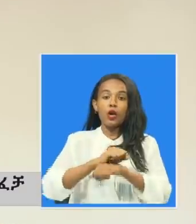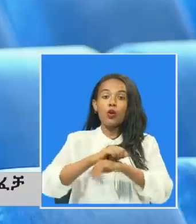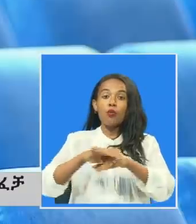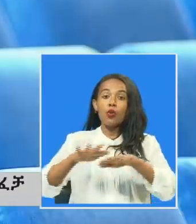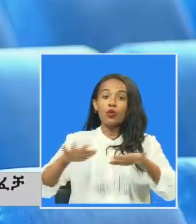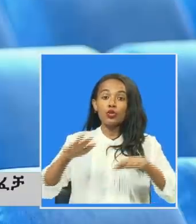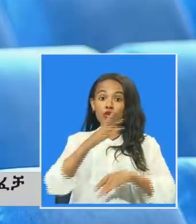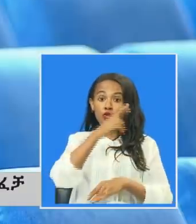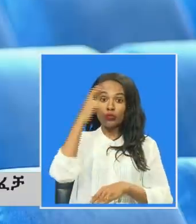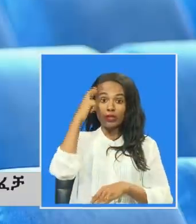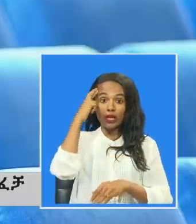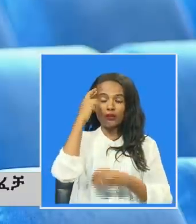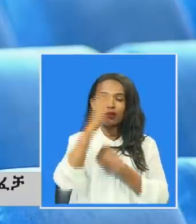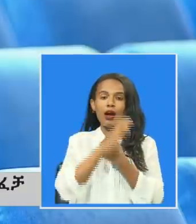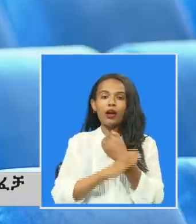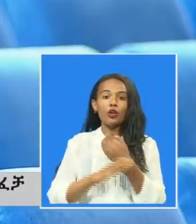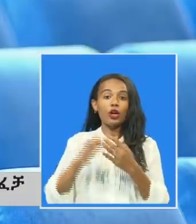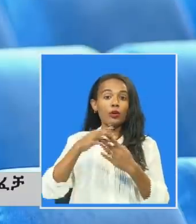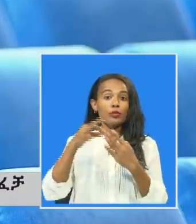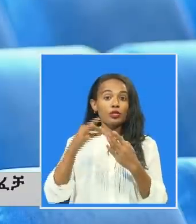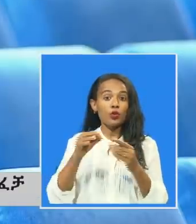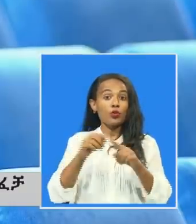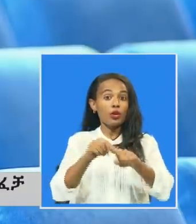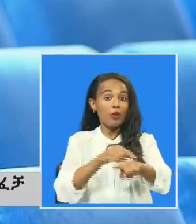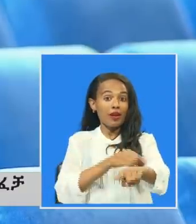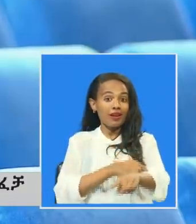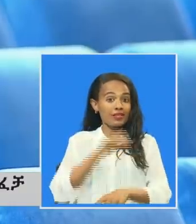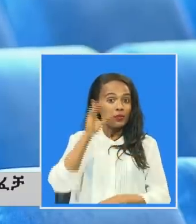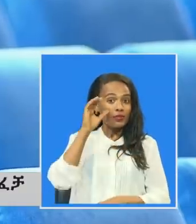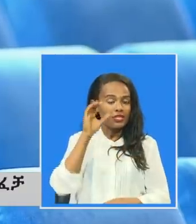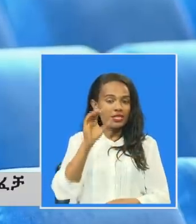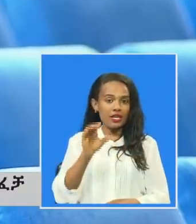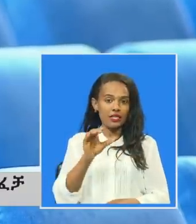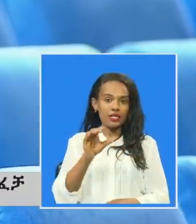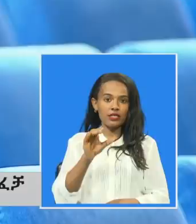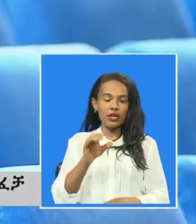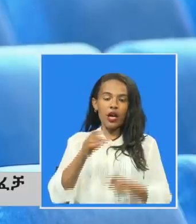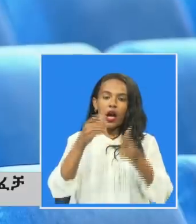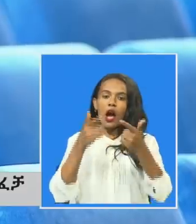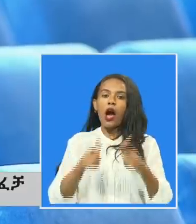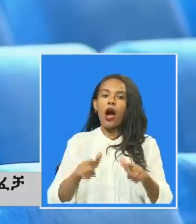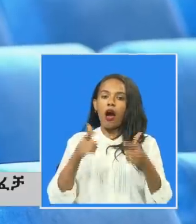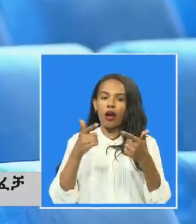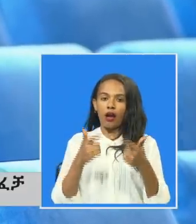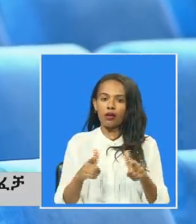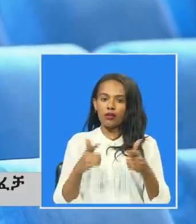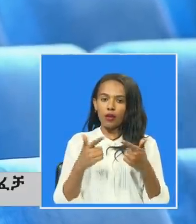በወረርሽኙ ምክንያት ሀገራዊ ምርጫውን ለማራዘብ ስንገደድ አጋጣሚውን